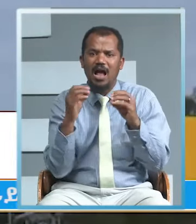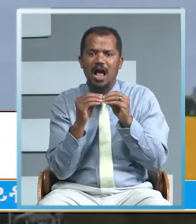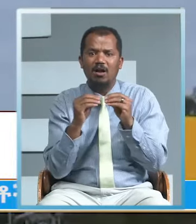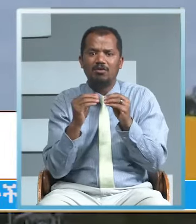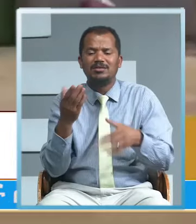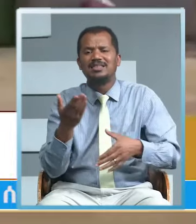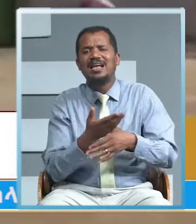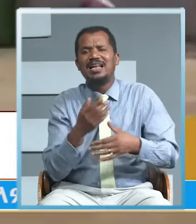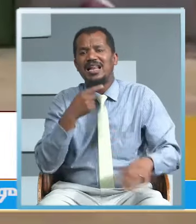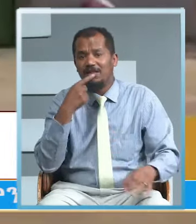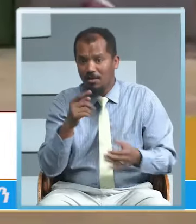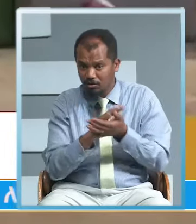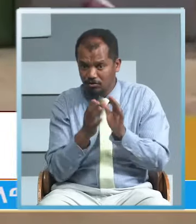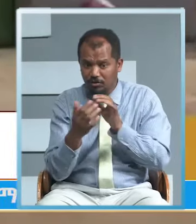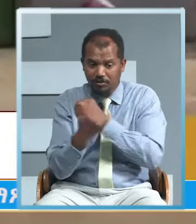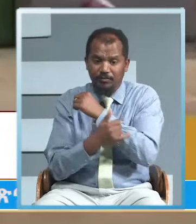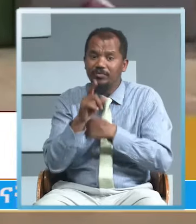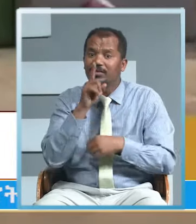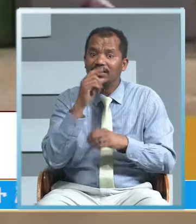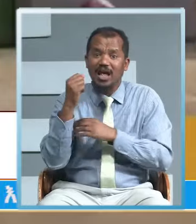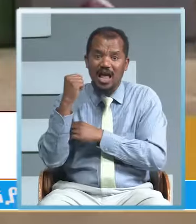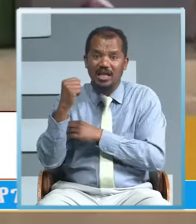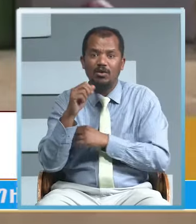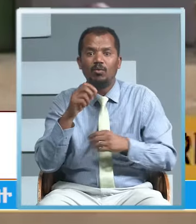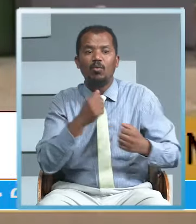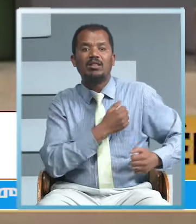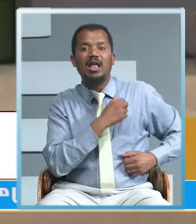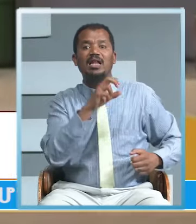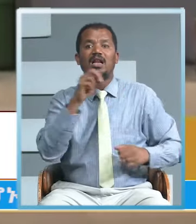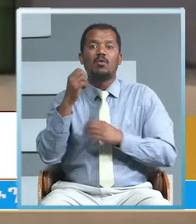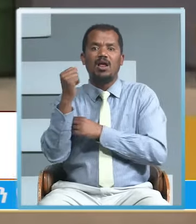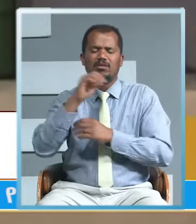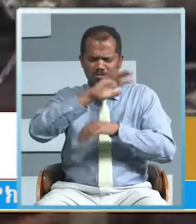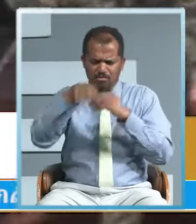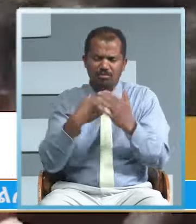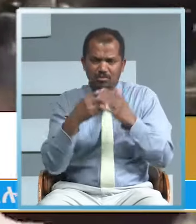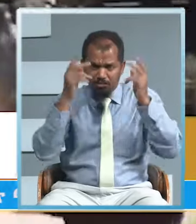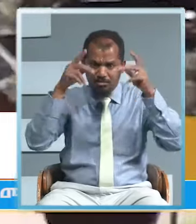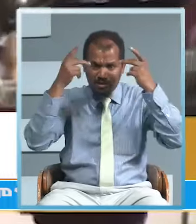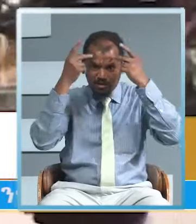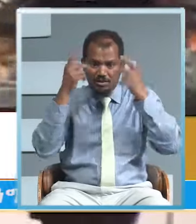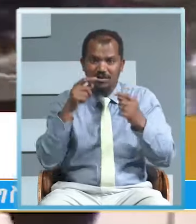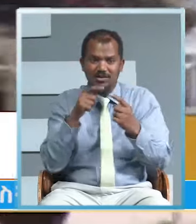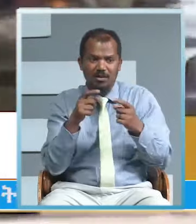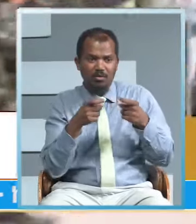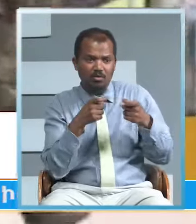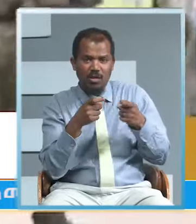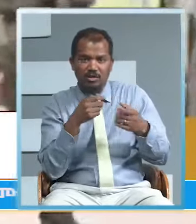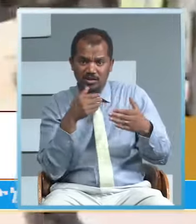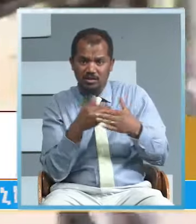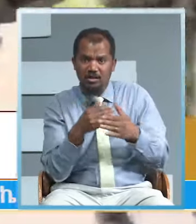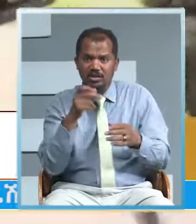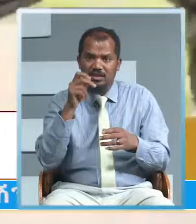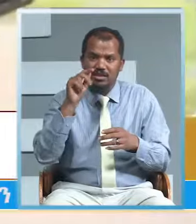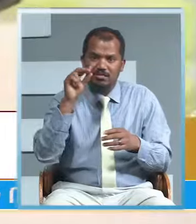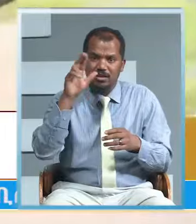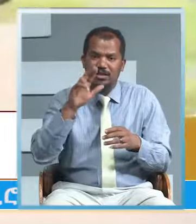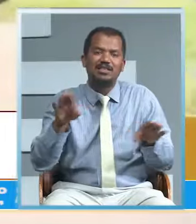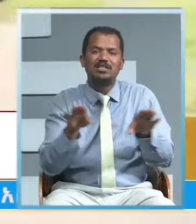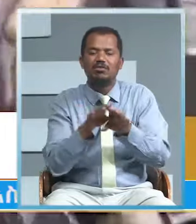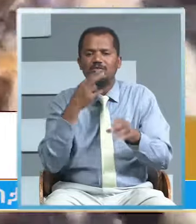አካውንታቸው ይታገዳል የተባለ ሲሆን የሀገሪቱ የጸጥታ ኃይልም ወታደራዊ ኃይሉ ሁሉንም ሚኒስትሮች እስከ መቆጣጠር ድረስ ድንበር